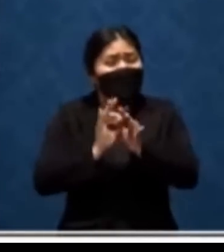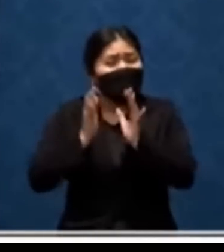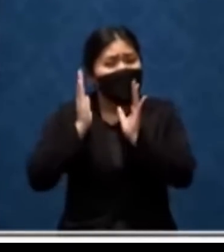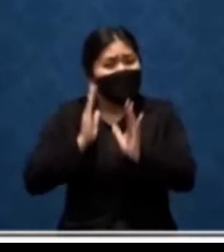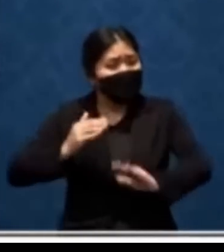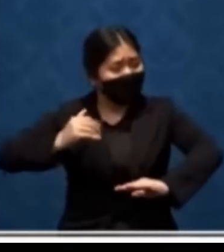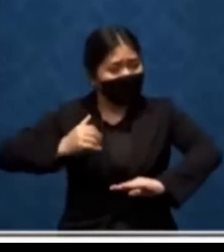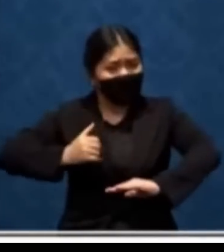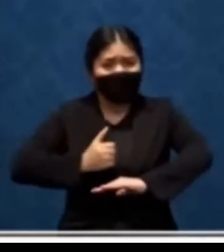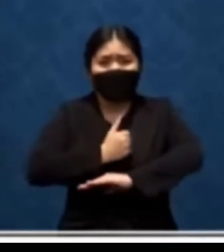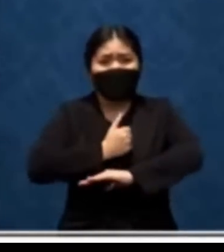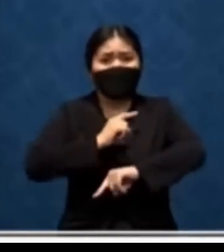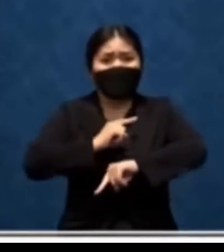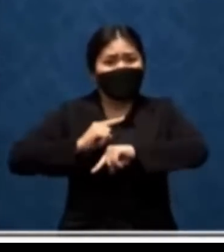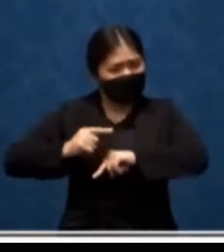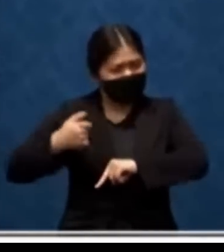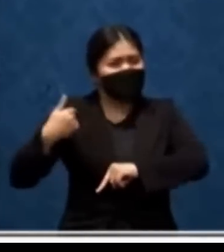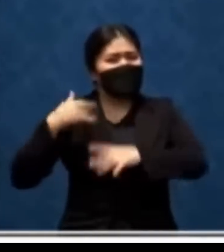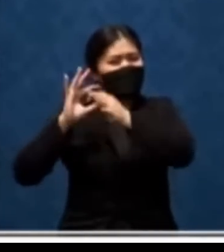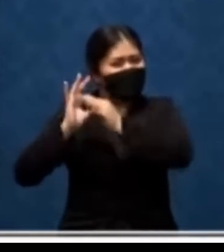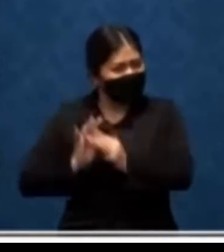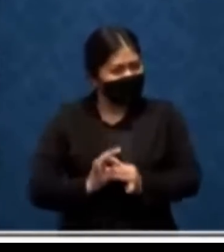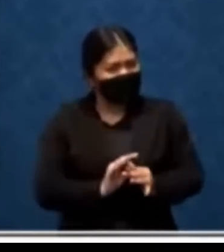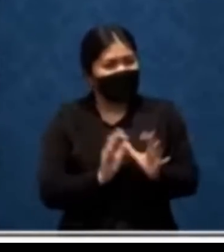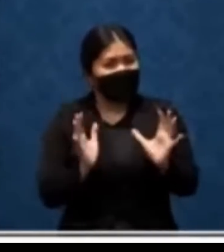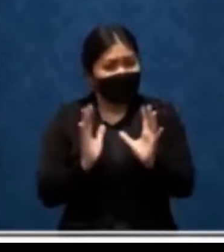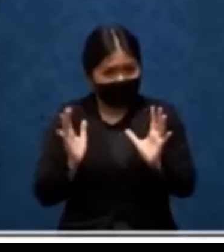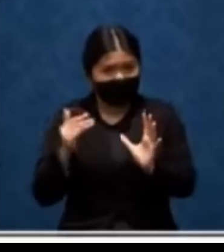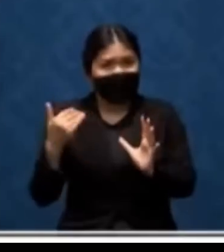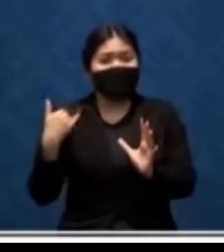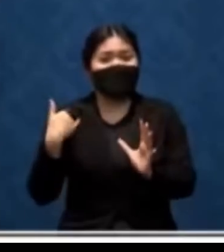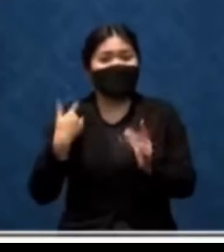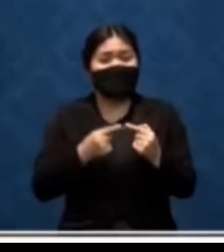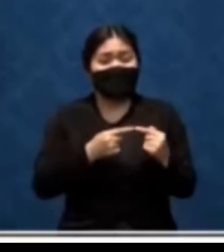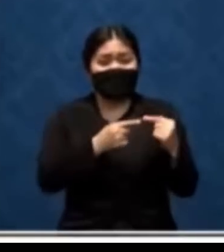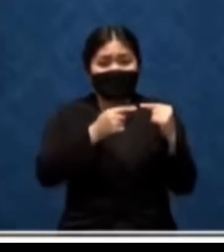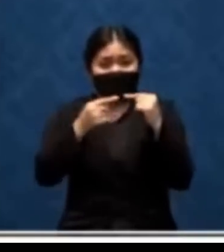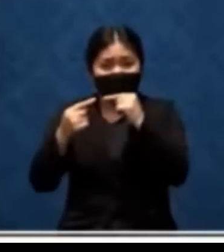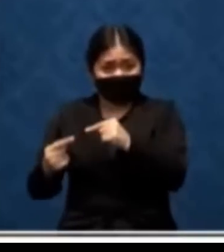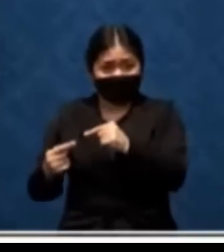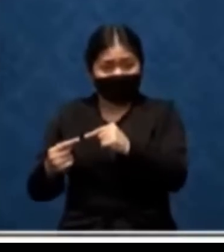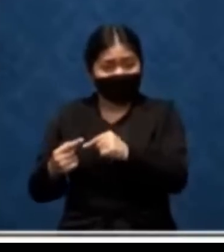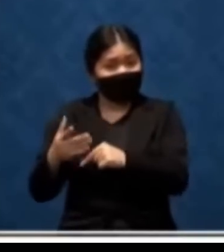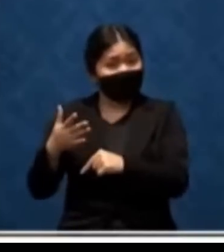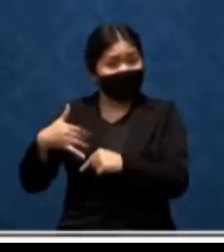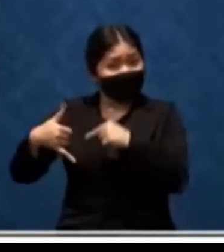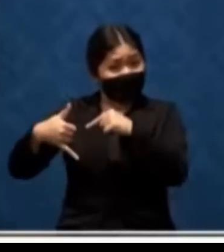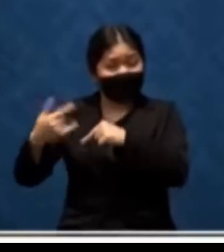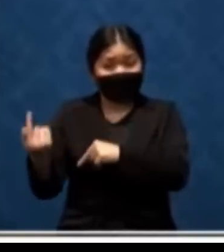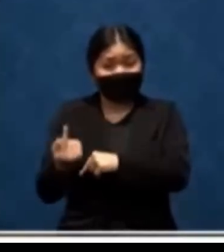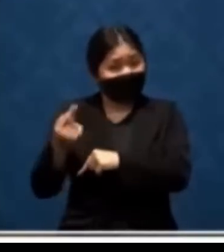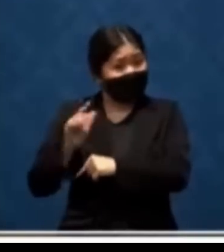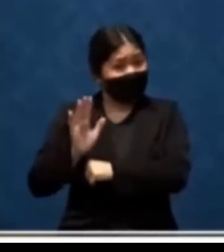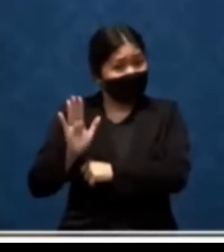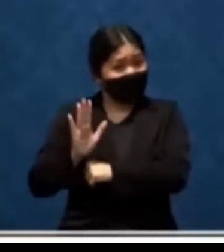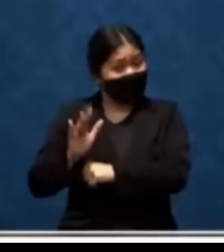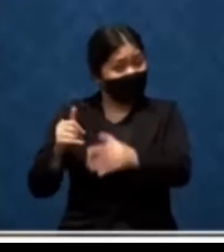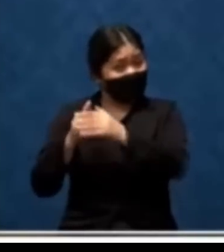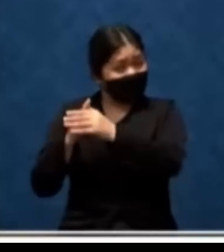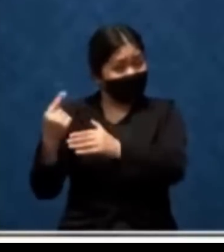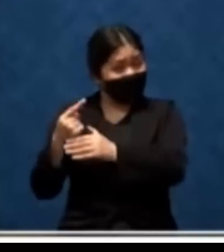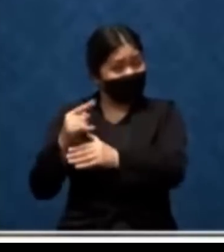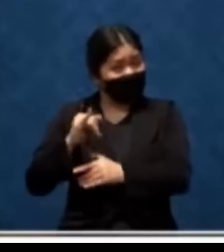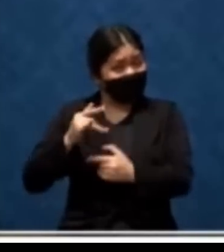ากและท่านประธานครับไปต่อครับไม่ใช่แค่ตู้ห่าวครับไม่ใช่แค่จางเจีย